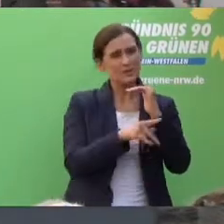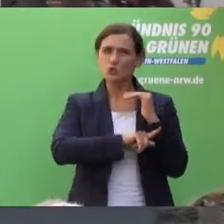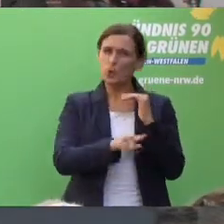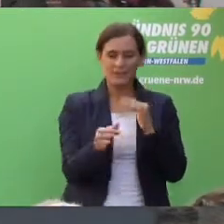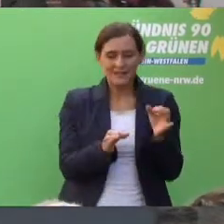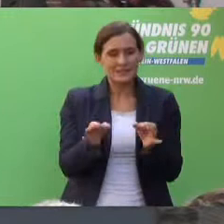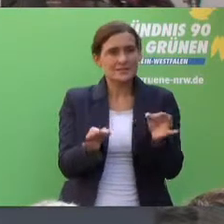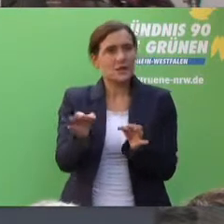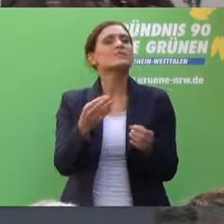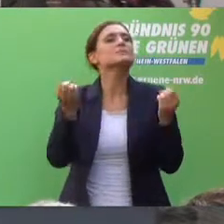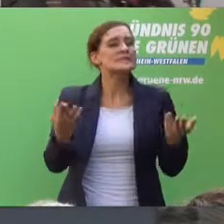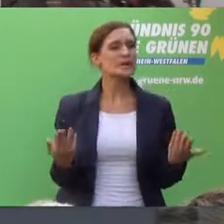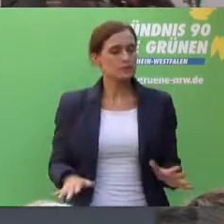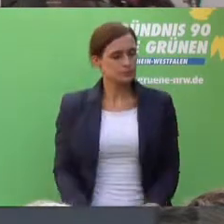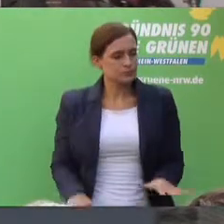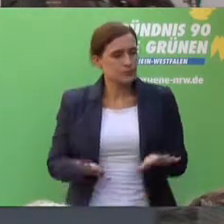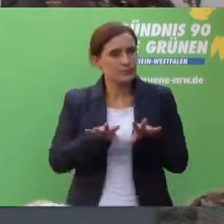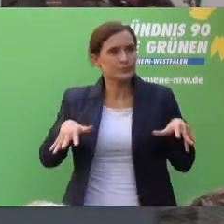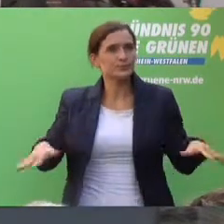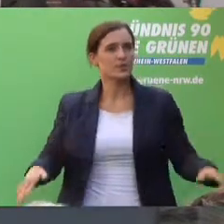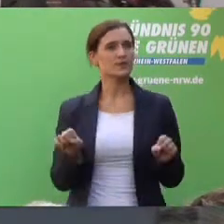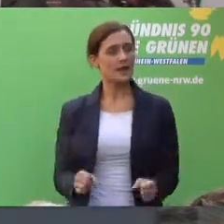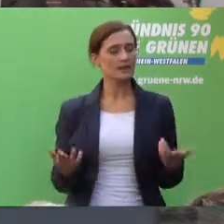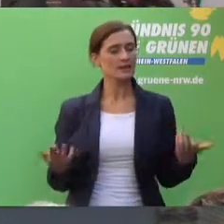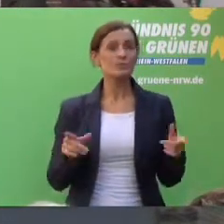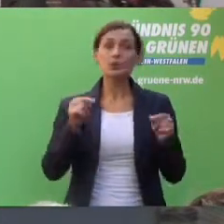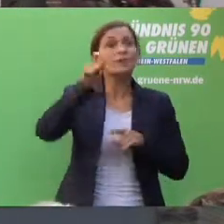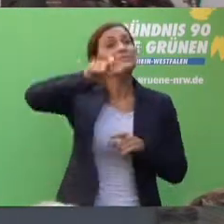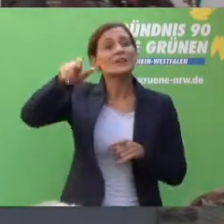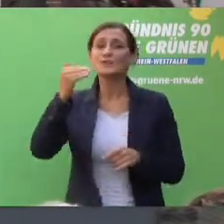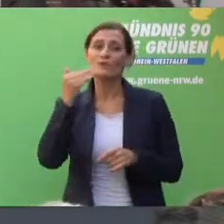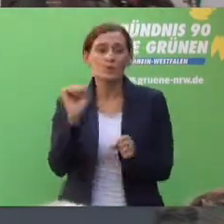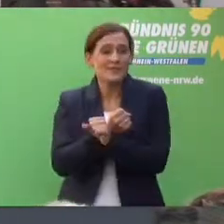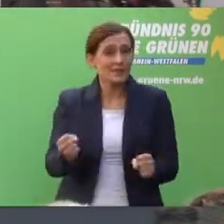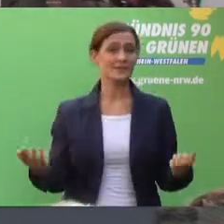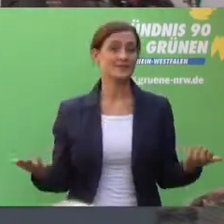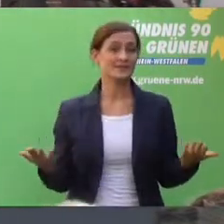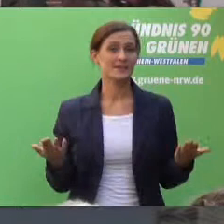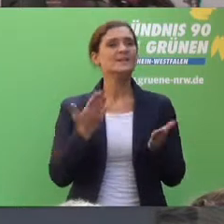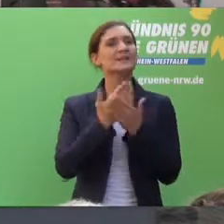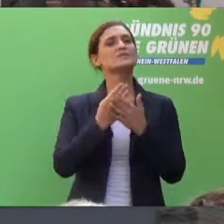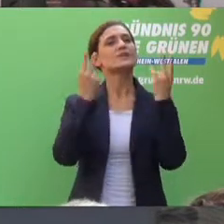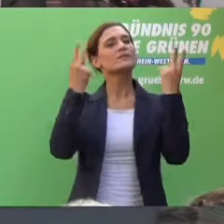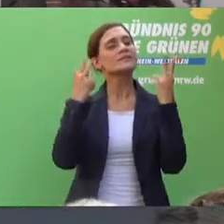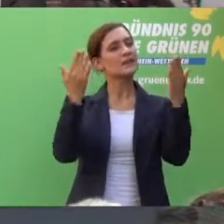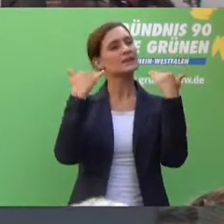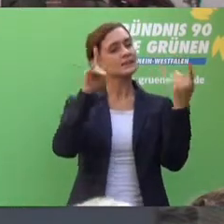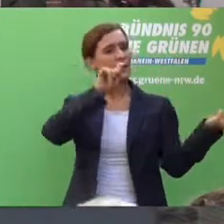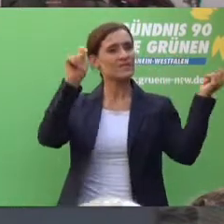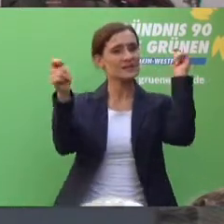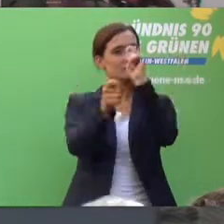Wortsinne Land unter. Da können keine Menschen mehr leben. Und deswegen ist die Bekämpfung des Klimawandels